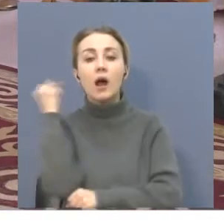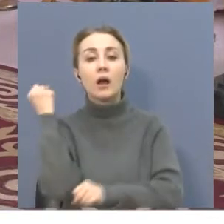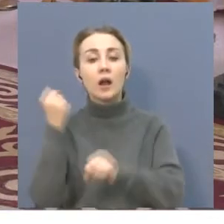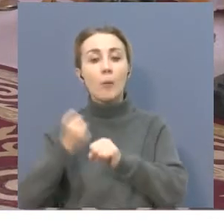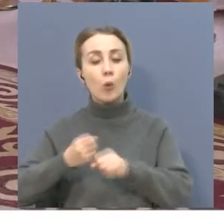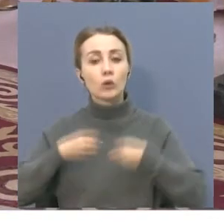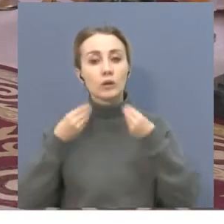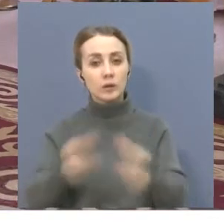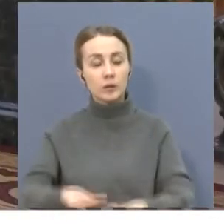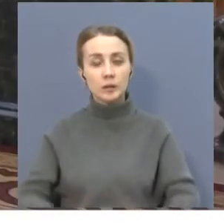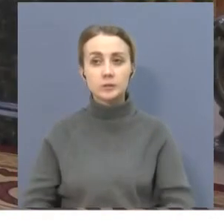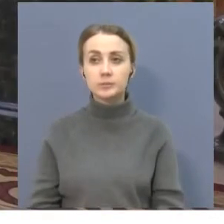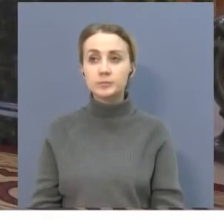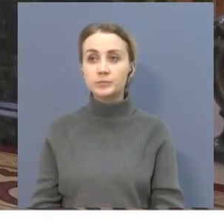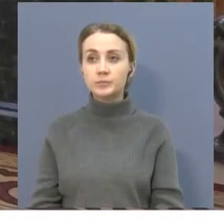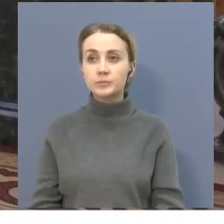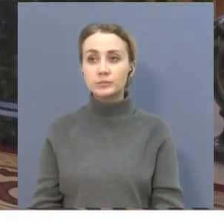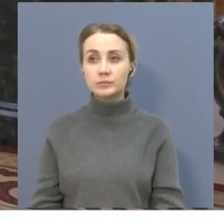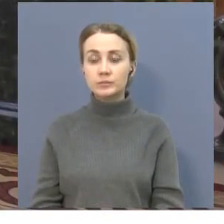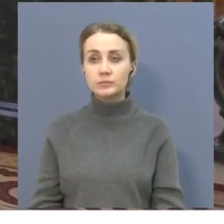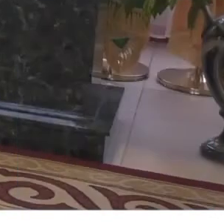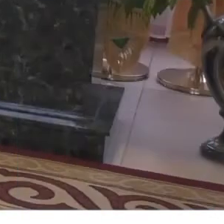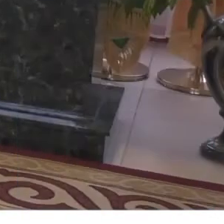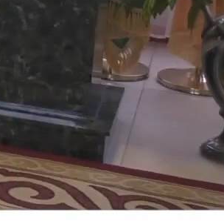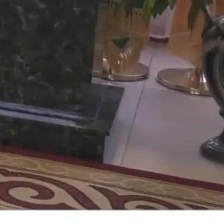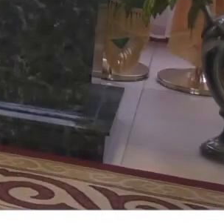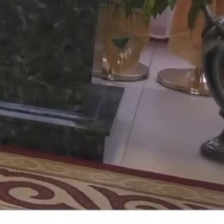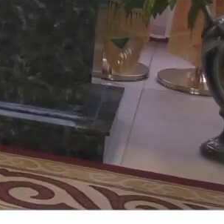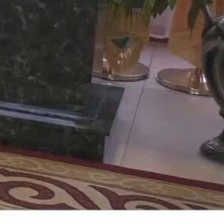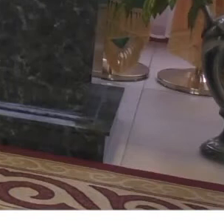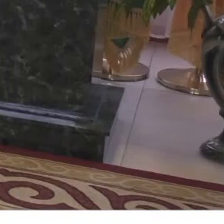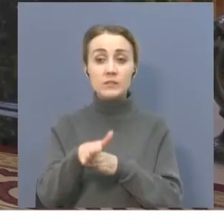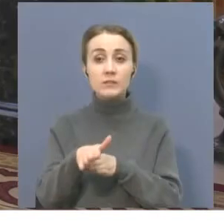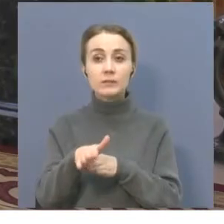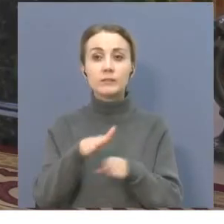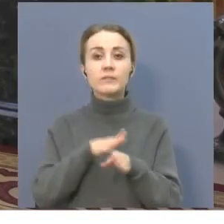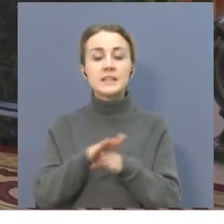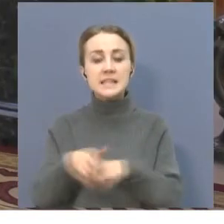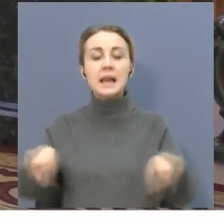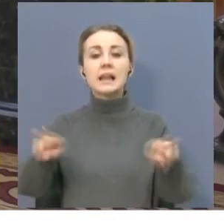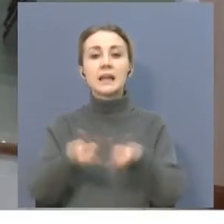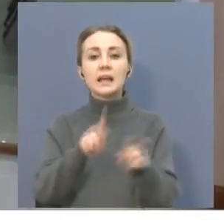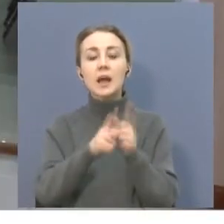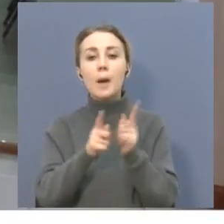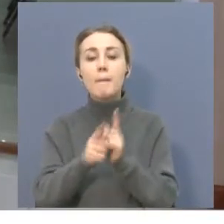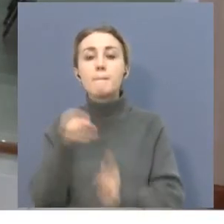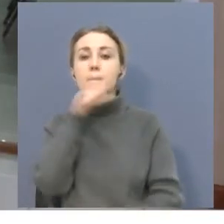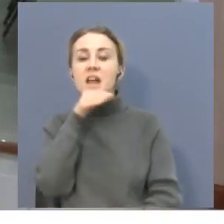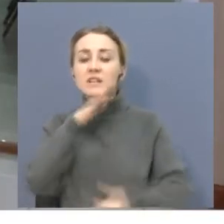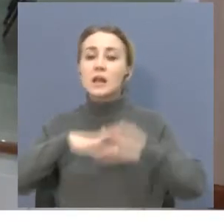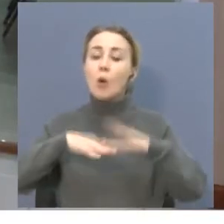арқылы жүзеге асырып отыр. Жалпы бұл кәсіптік практиканың тиімділігі, басқа жаңағы мамандықтардан ерекшелігі,